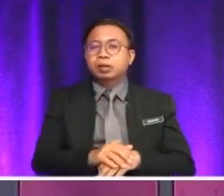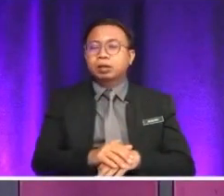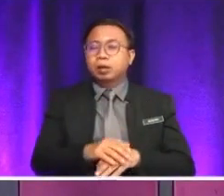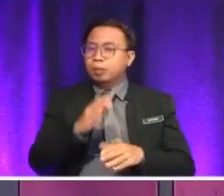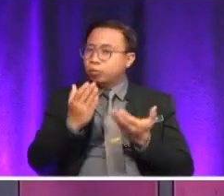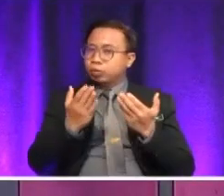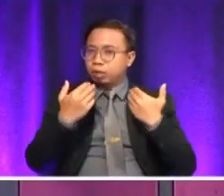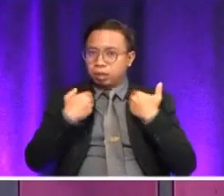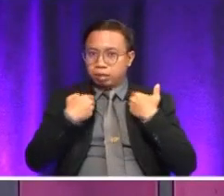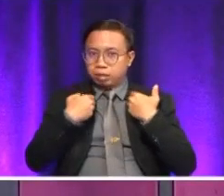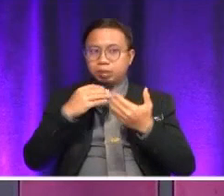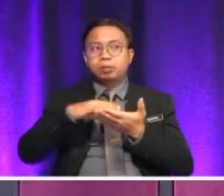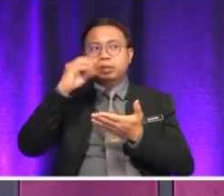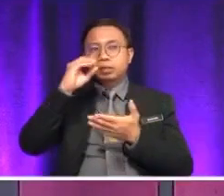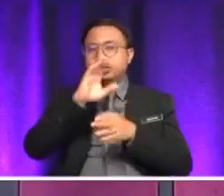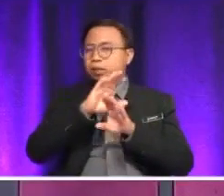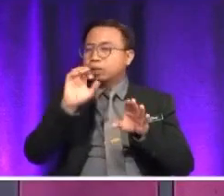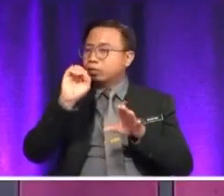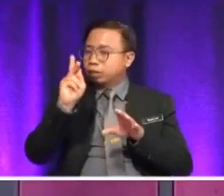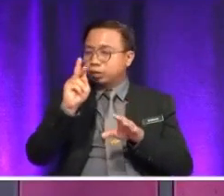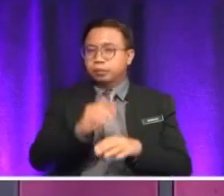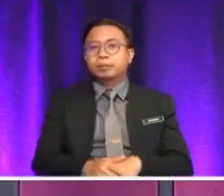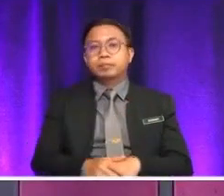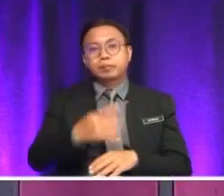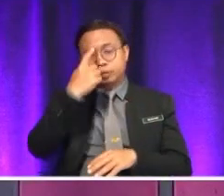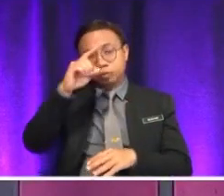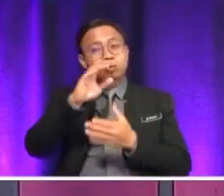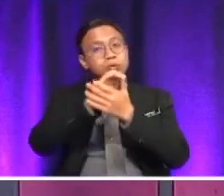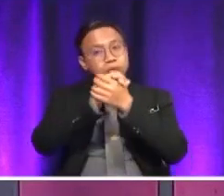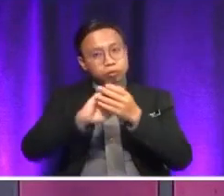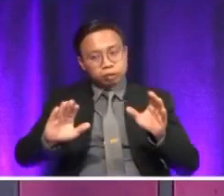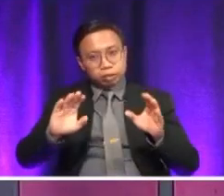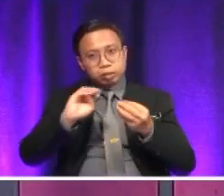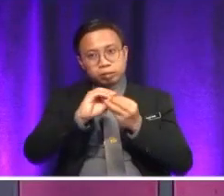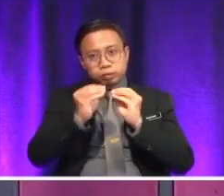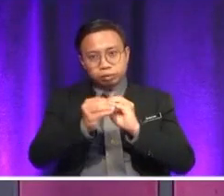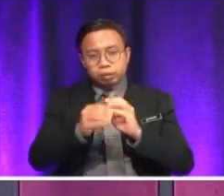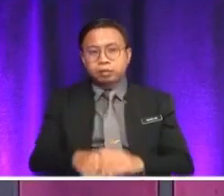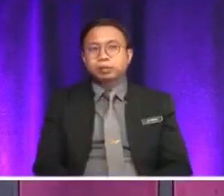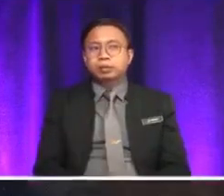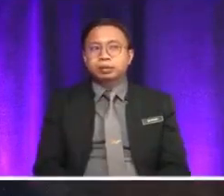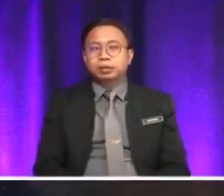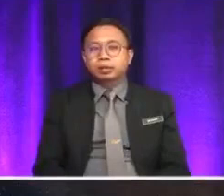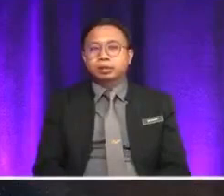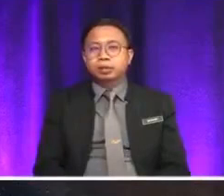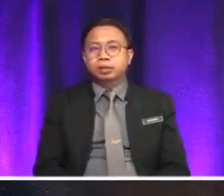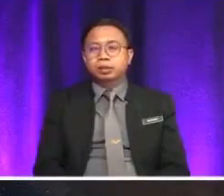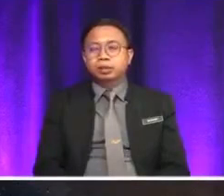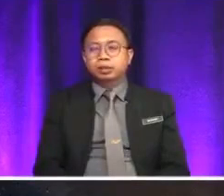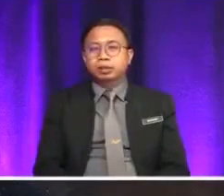mata pelajaran ni okey, ada yang tak okey. So untuk menyelesaikan masalah itu, macam mana cikgu? Cara